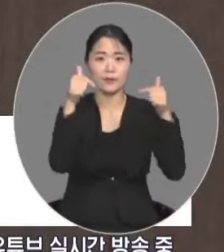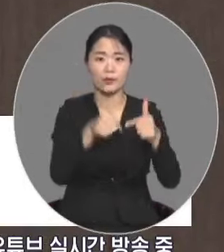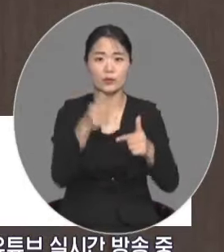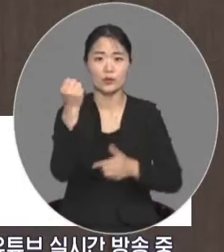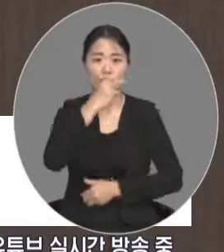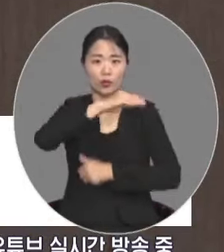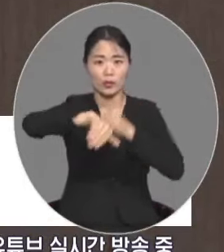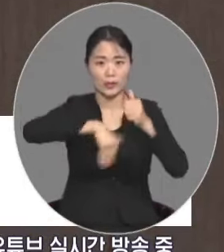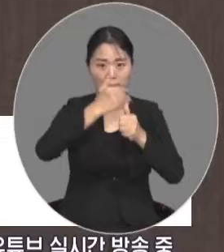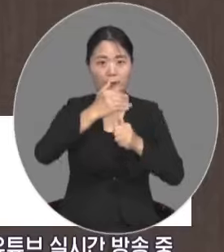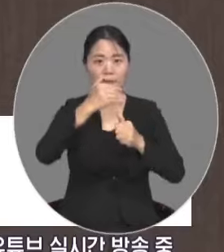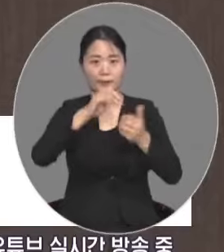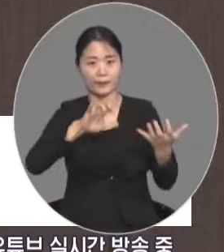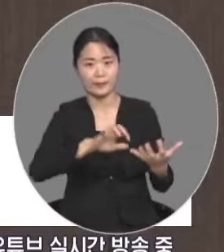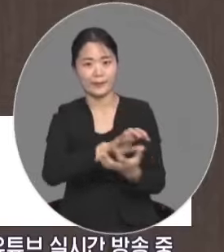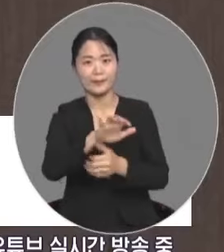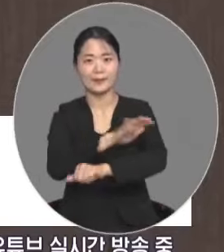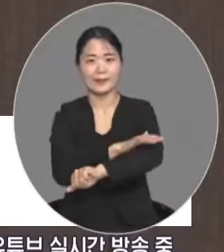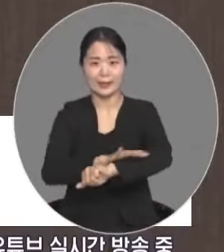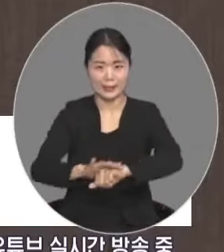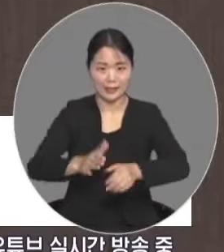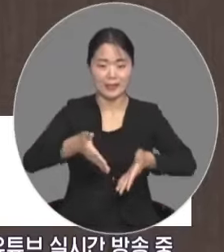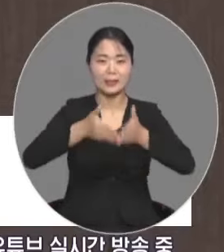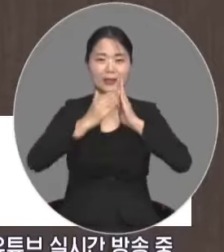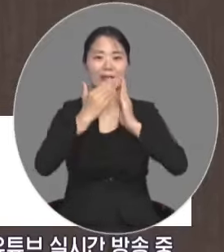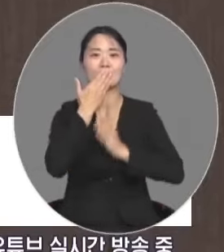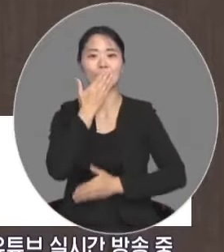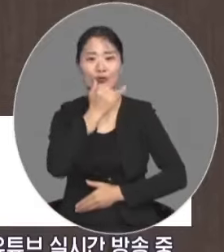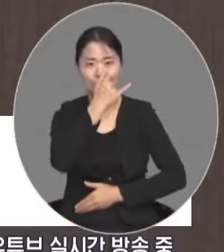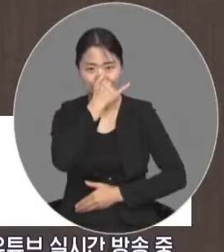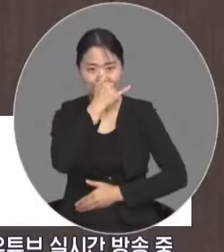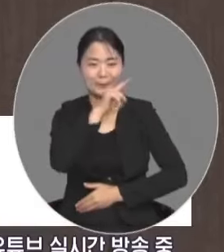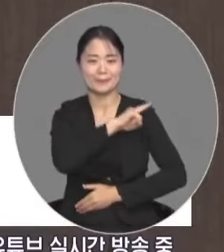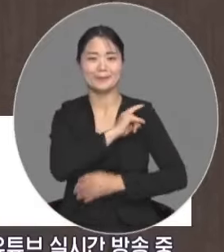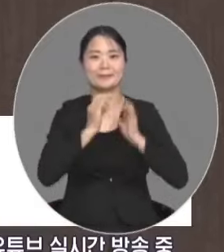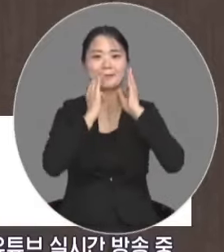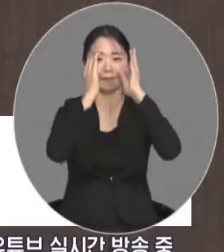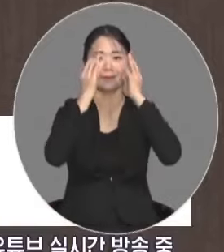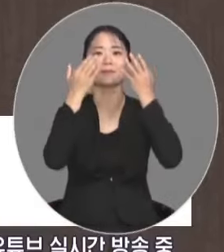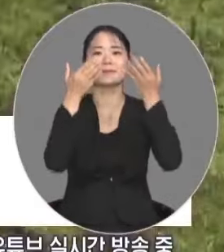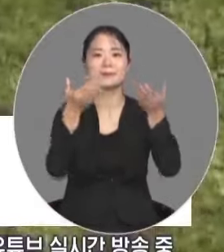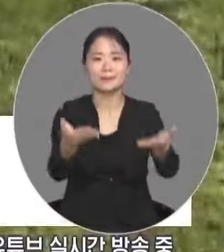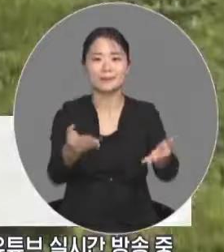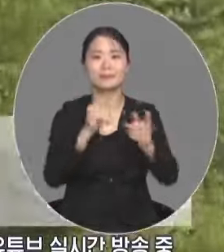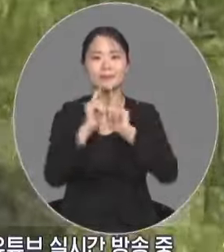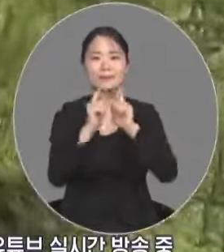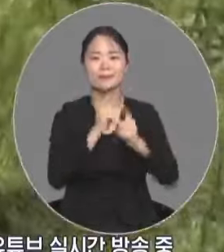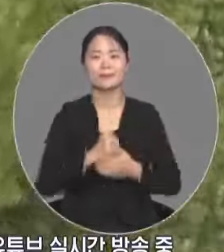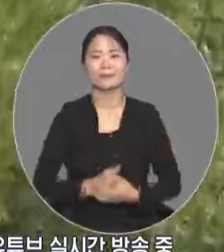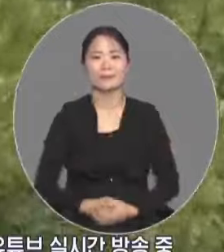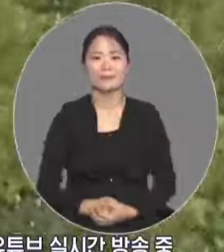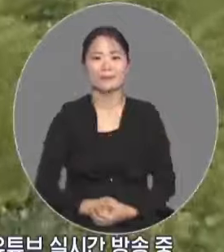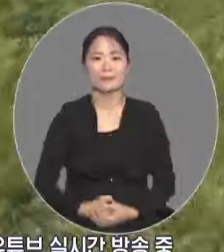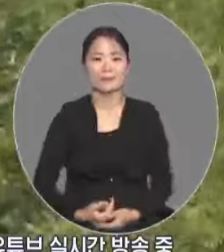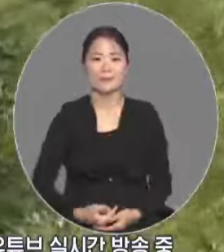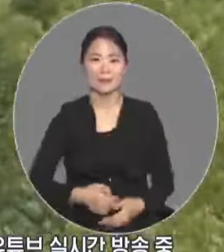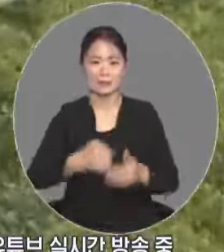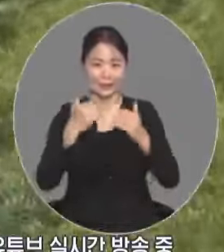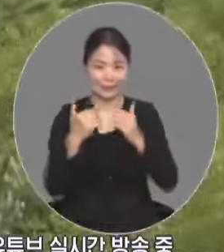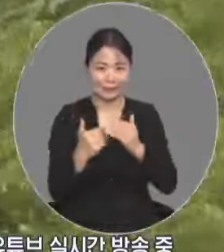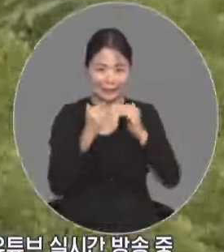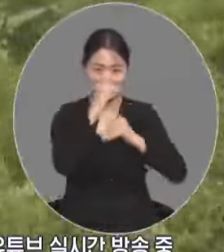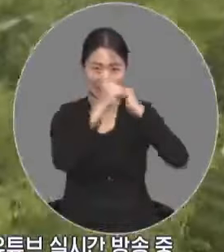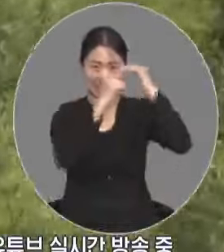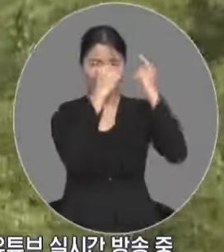건강과 조화롭게 설치될 수 있도록 최선의 노력을 다하도록 하겠습니다. 차근차근